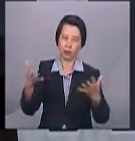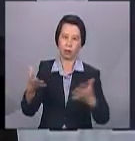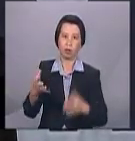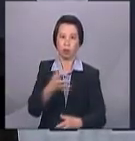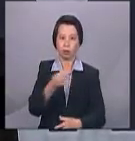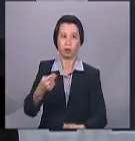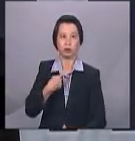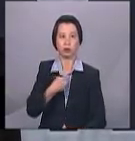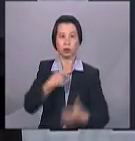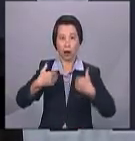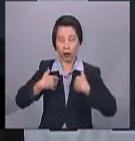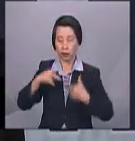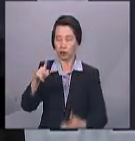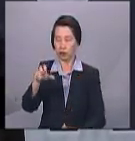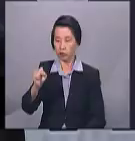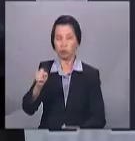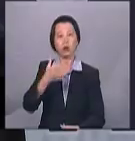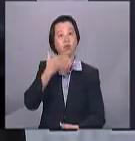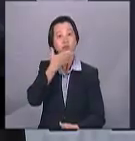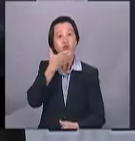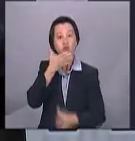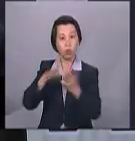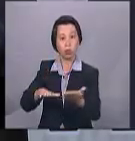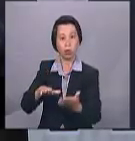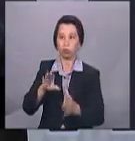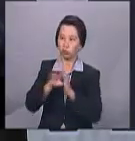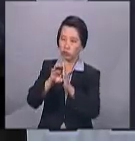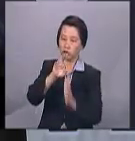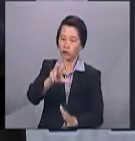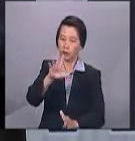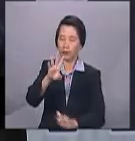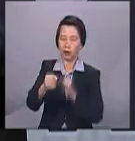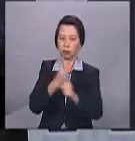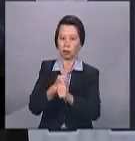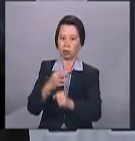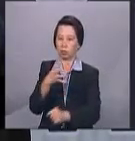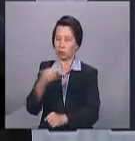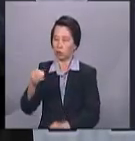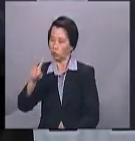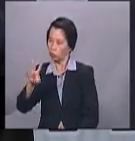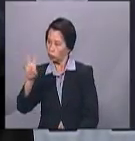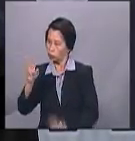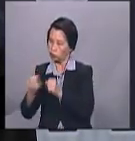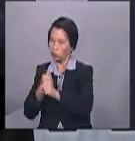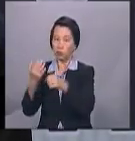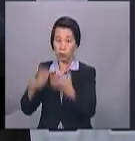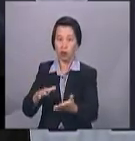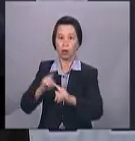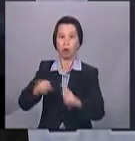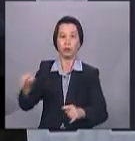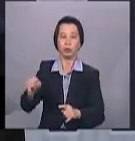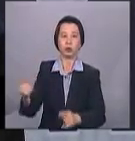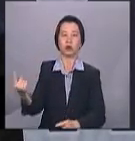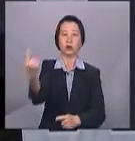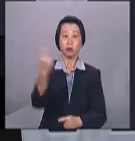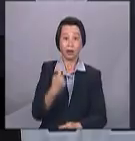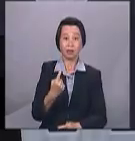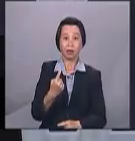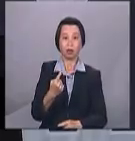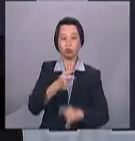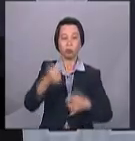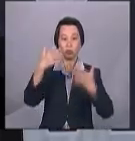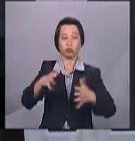ada kes yang muda yang meninggal, contoh 34 tahun dan 27 tahun, tetapi mereka datang pada peringkat yang